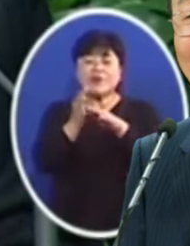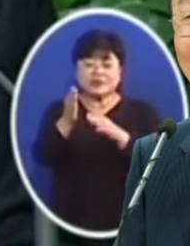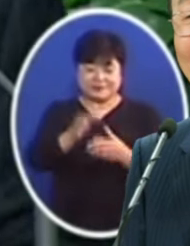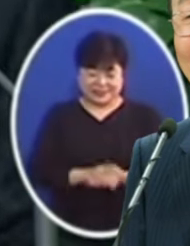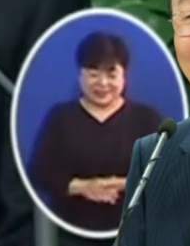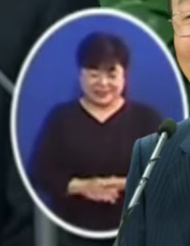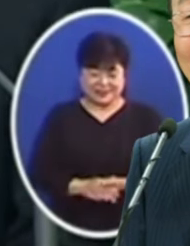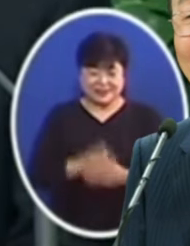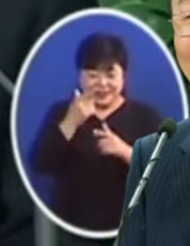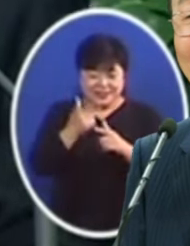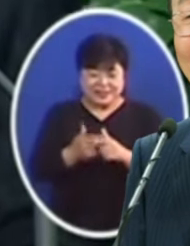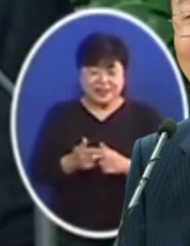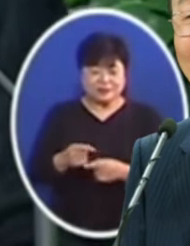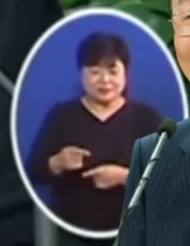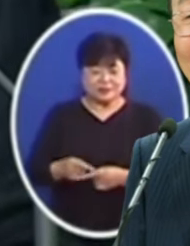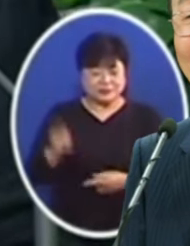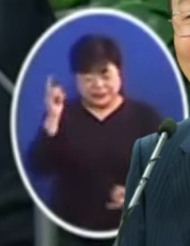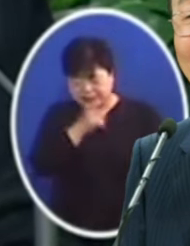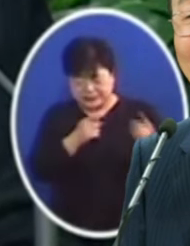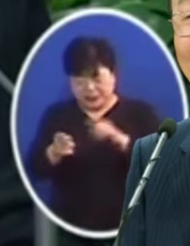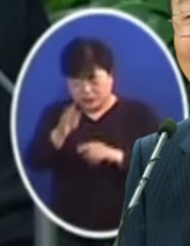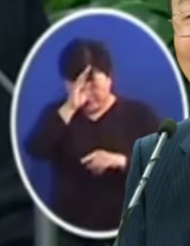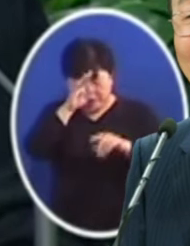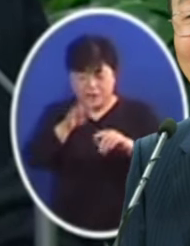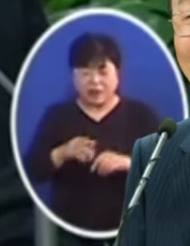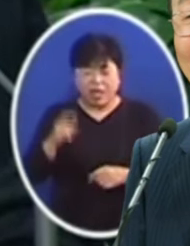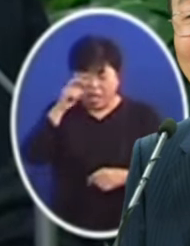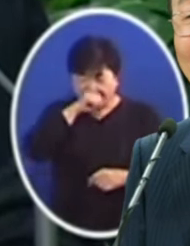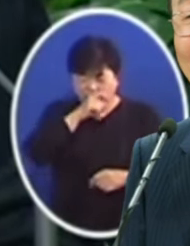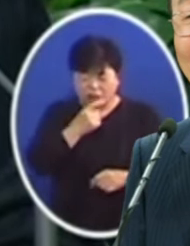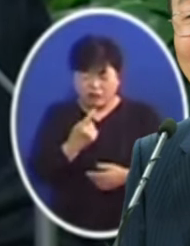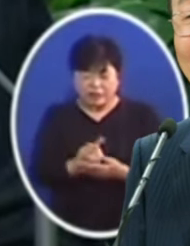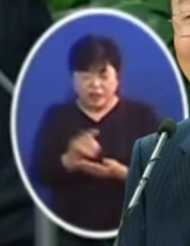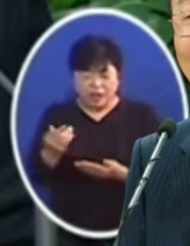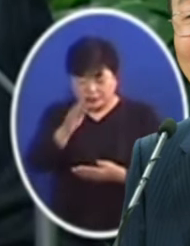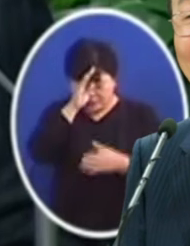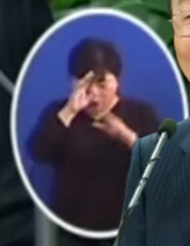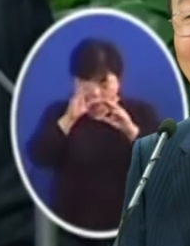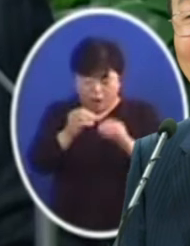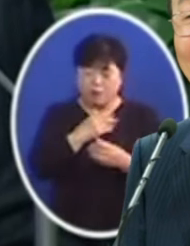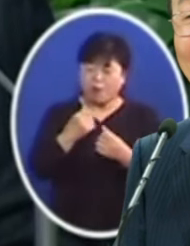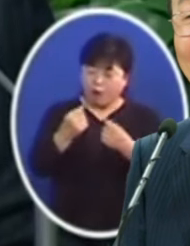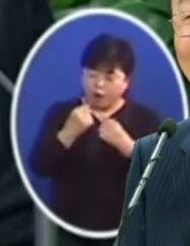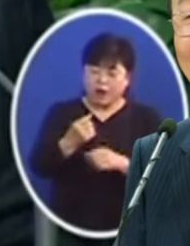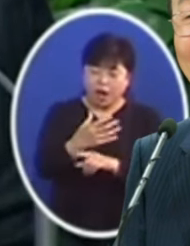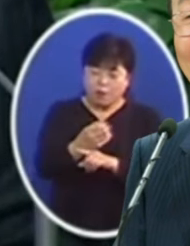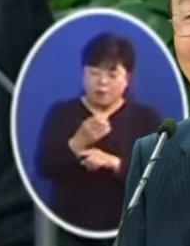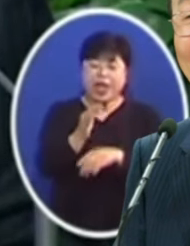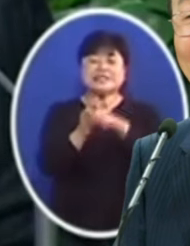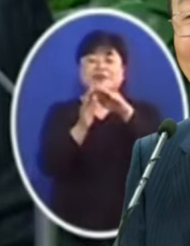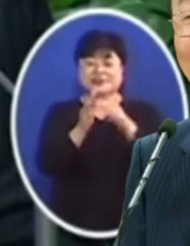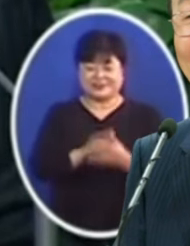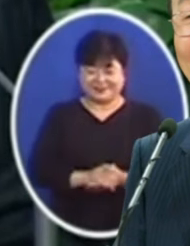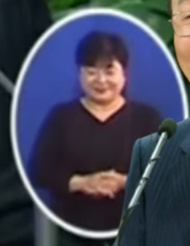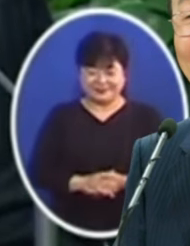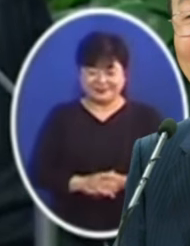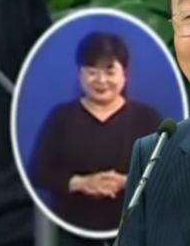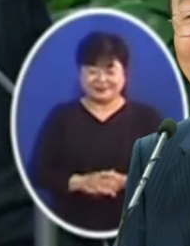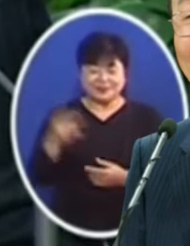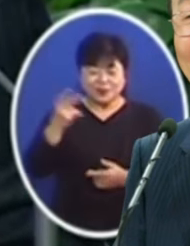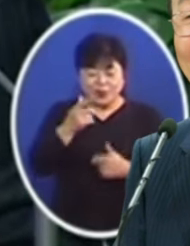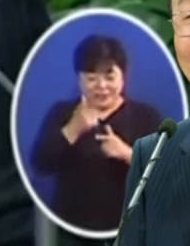것입니다. 예수님이 채찍에 맞으심으로 병의 더러운 것은 떠나가고 치료받고 건강의 보배가 채워지는 것입니다.